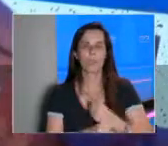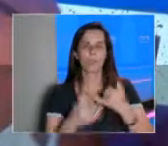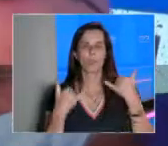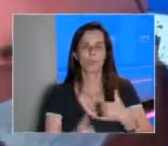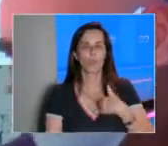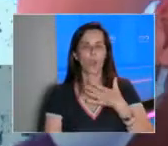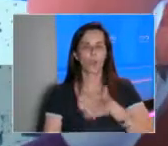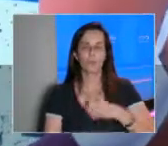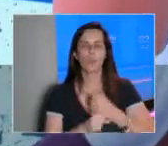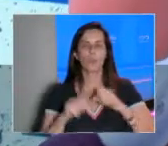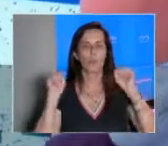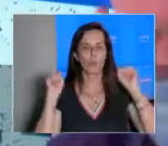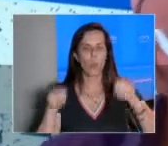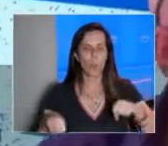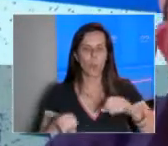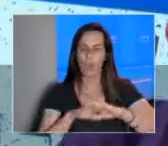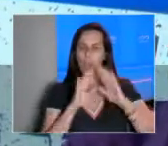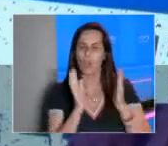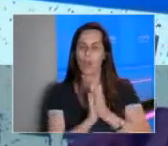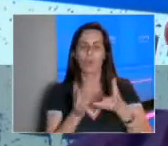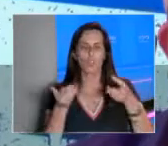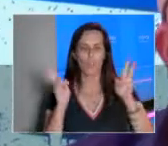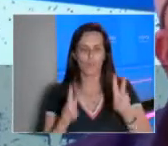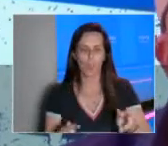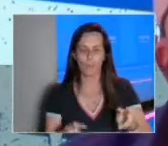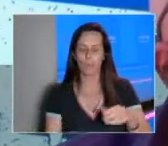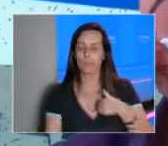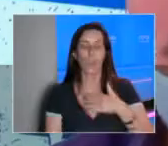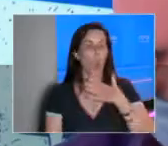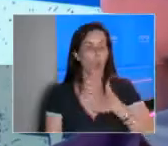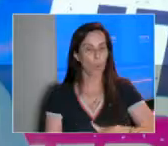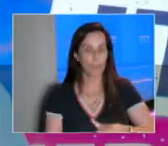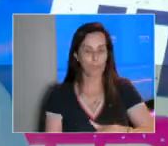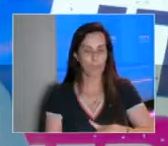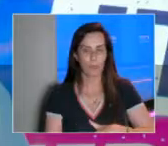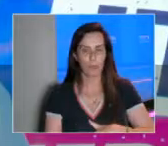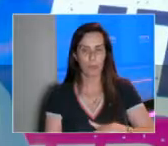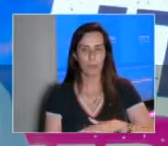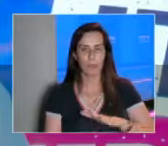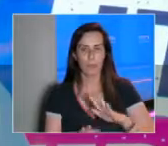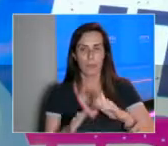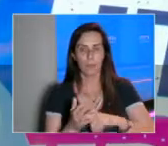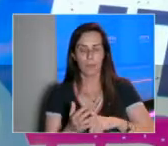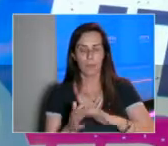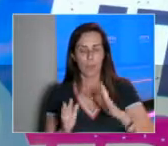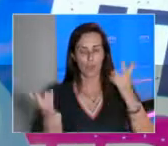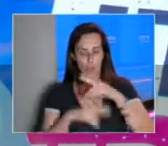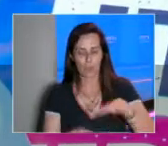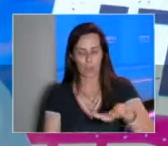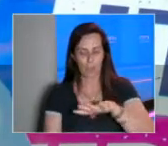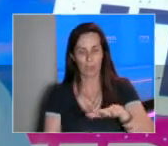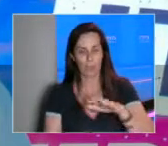אנחנו רוצים להכיל ריבונות על כל מה שניתן. אנחנו רוצים בחלק שלא יסוכם שיש בו בשלב הזה